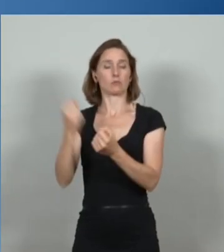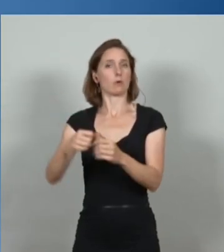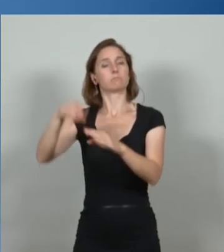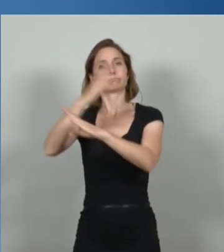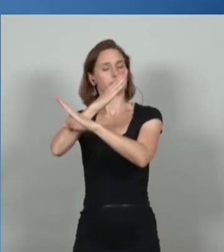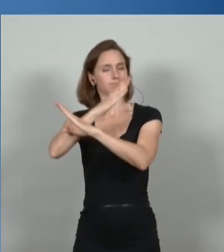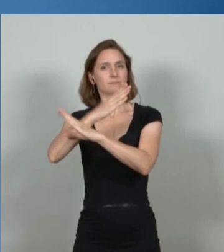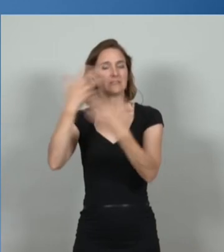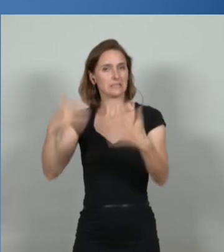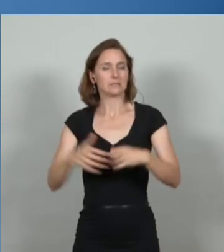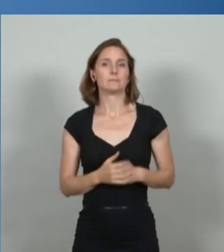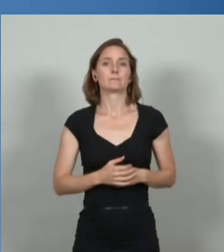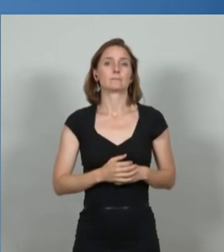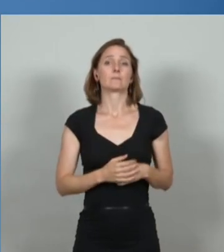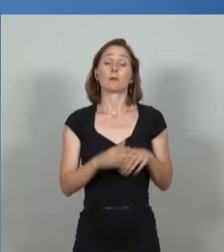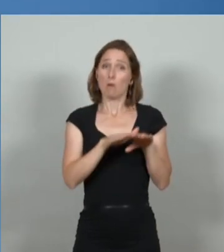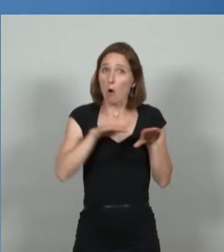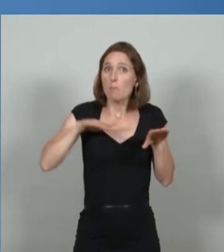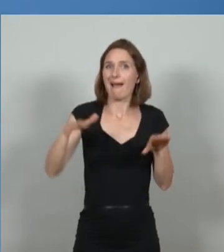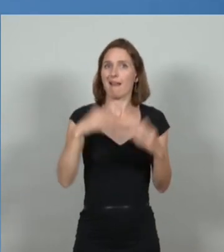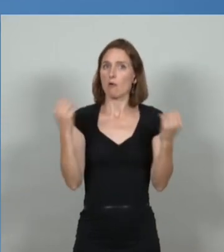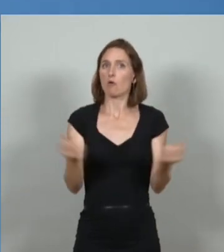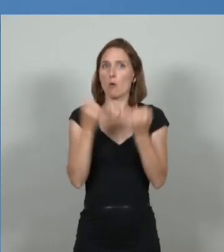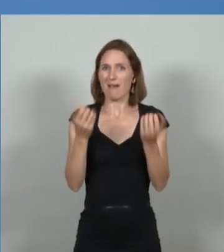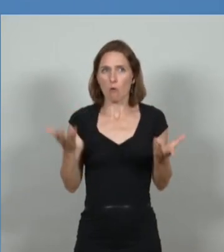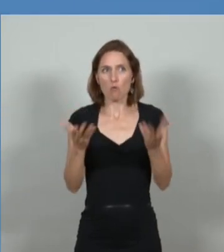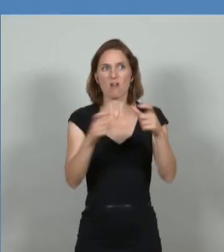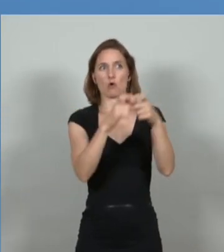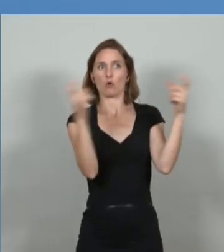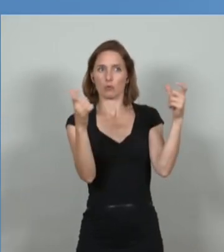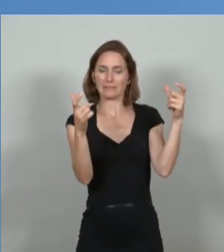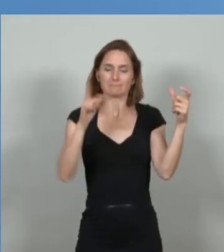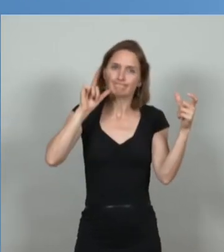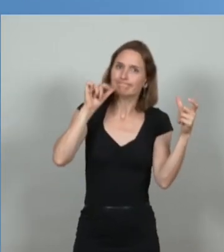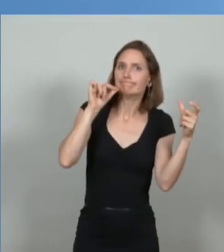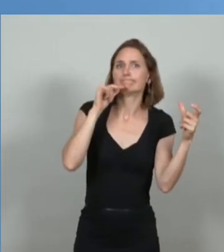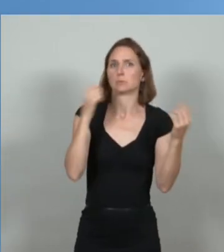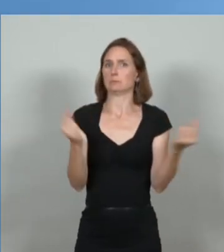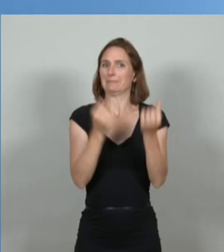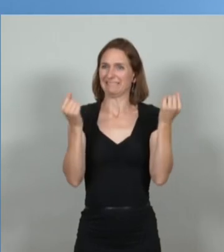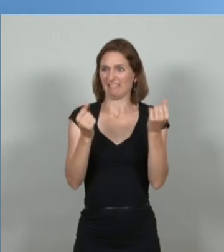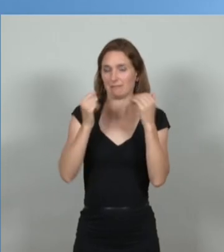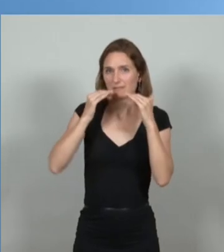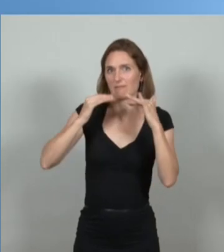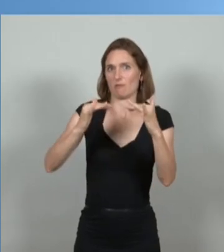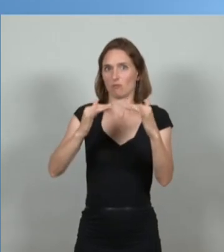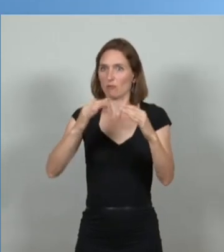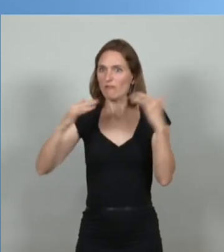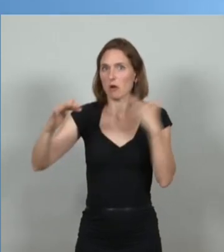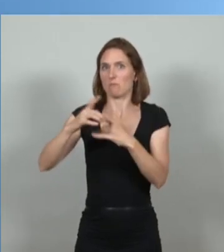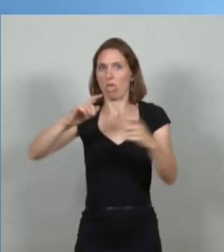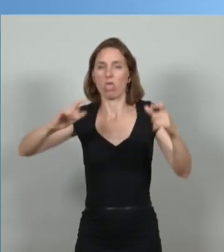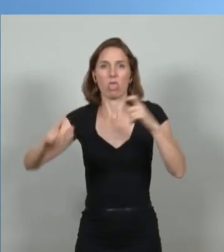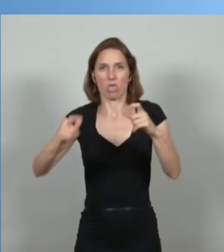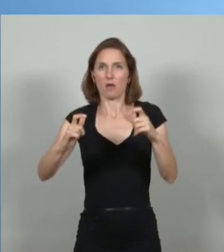a été lancée pour un court réagit les entreprises à réduire leur impact environnemental en matière de publicité des initiatives